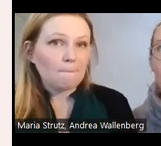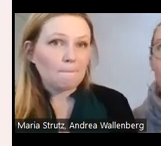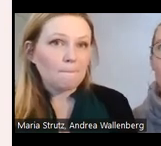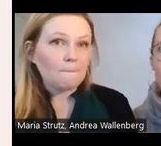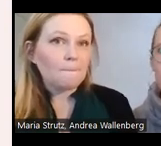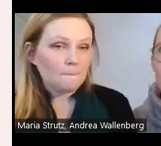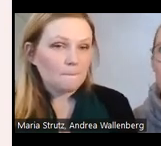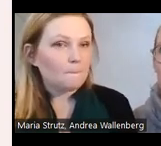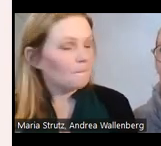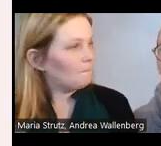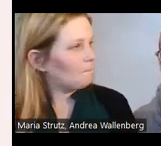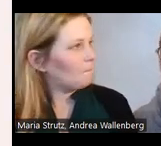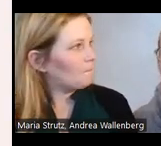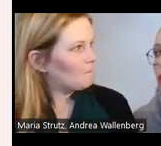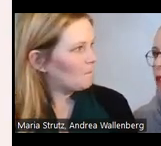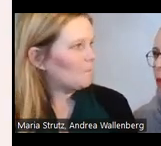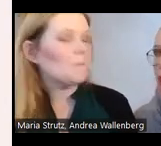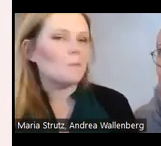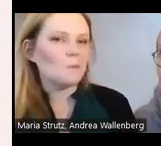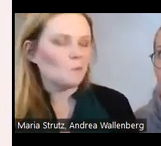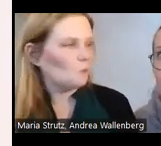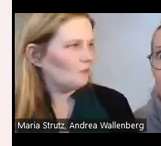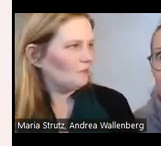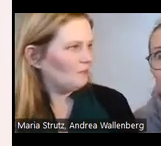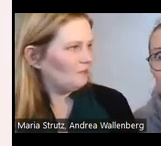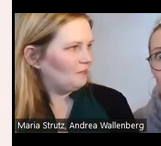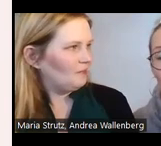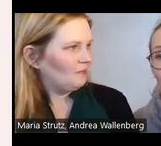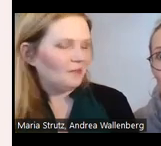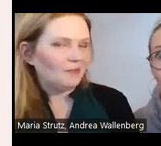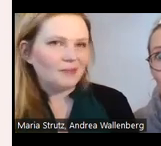skogen. Spillde choklad på min sko. Pekar